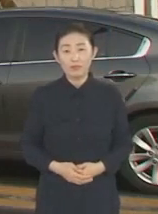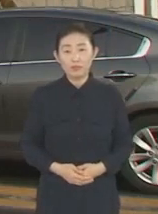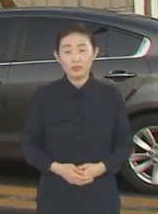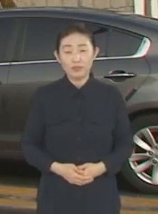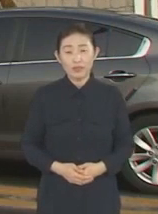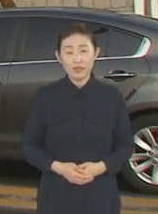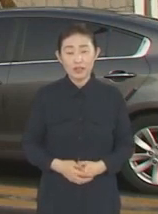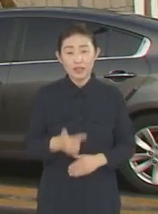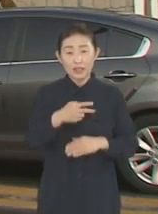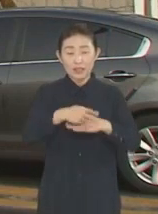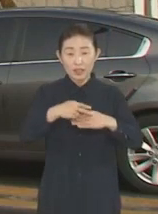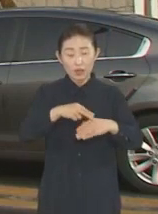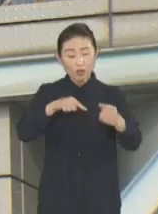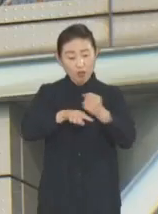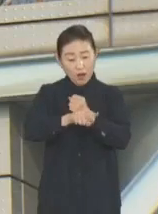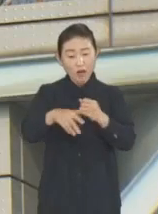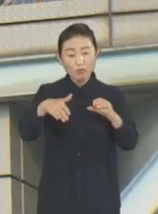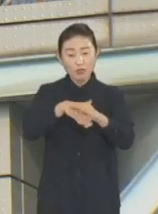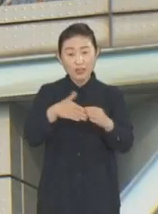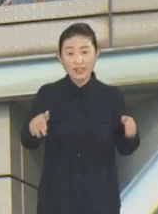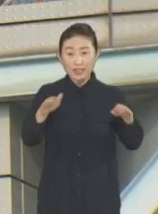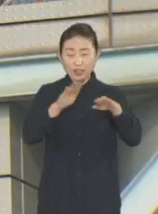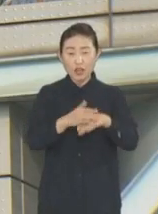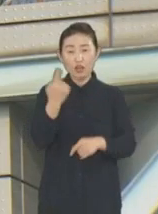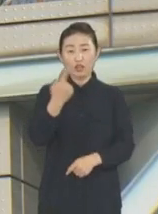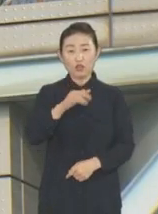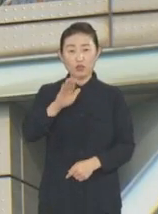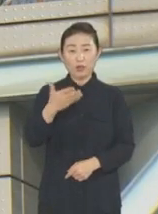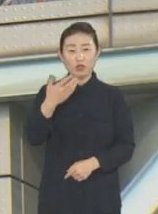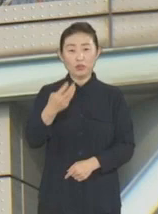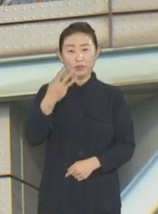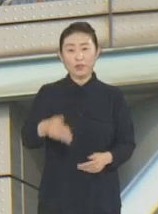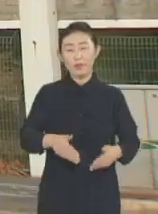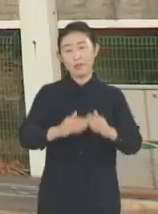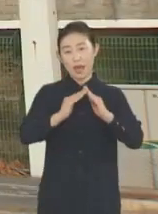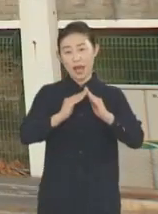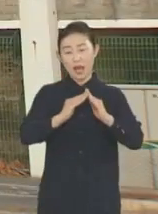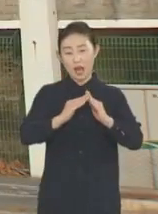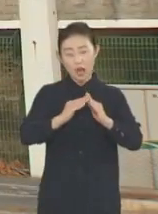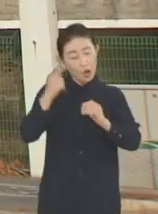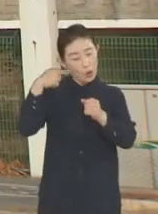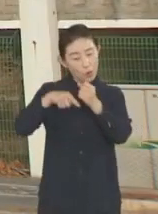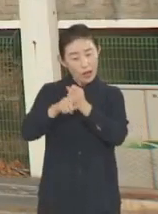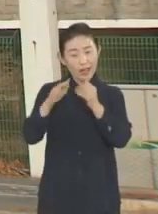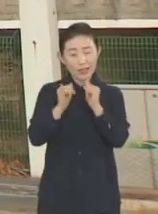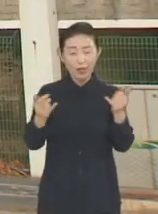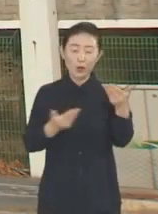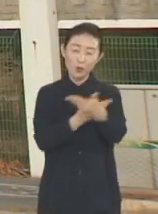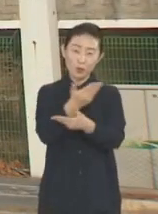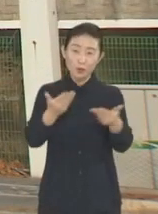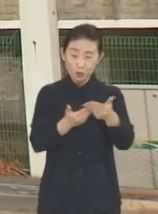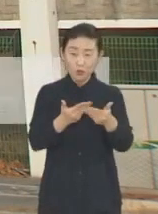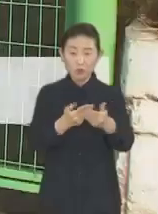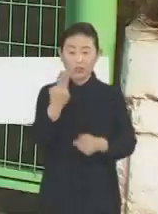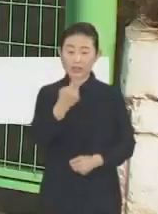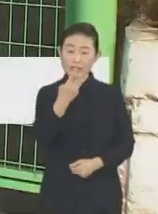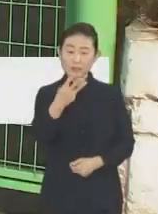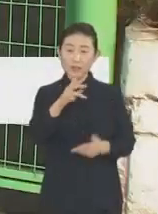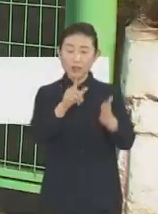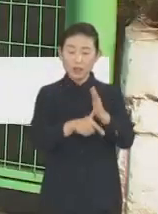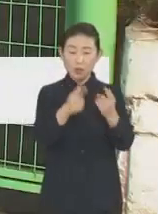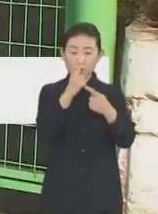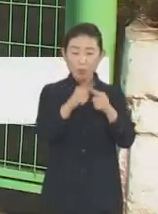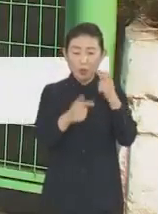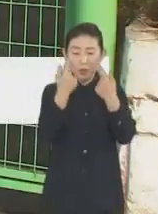옛 대덕과학문화센터는 1993년 문을 연 뒤 대덕특구의 과학자 교류 공간으로 활용해오다 지난 2003년